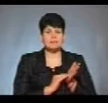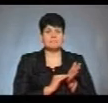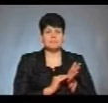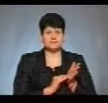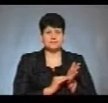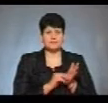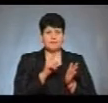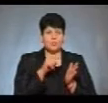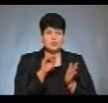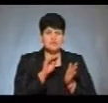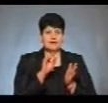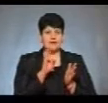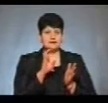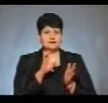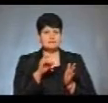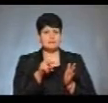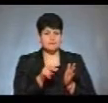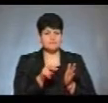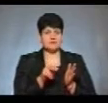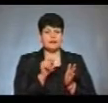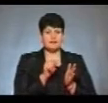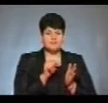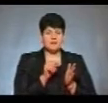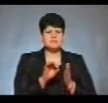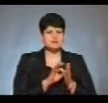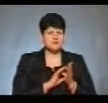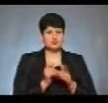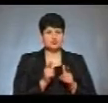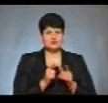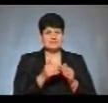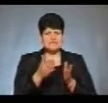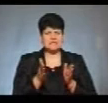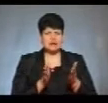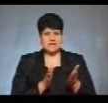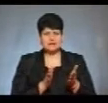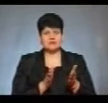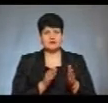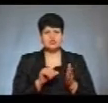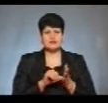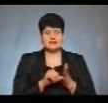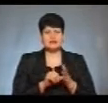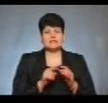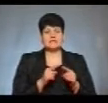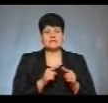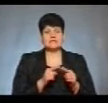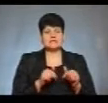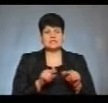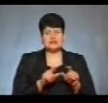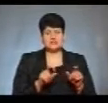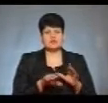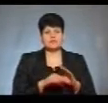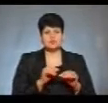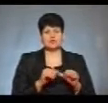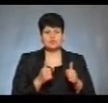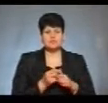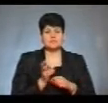з позначкою МСП. І відповідно до них вже наперед готуються скриньки, і члени дільничих комісій знають, що до них треба зайти, щоб вони проголосували,